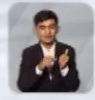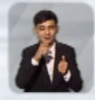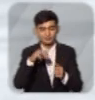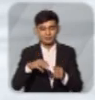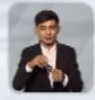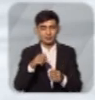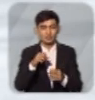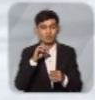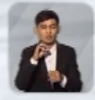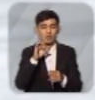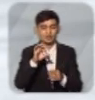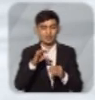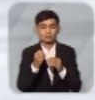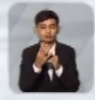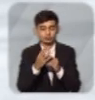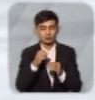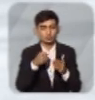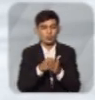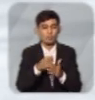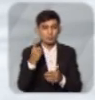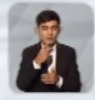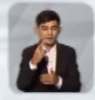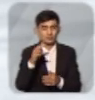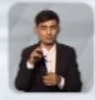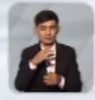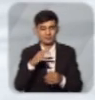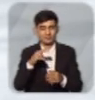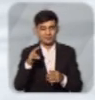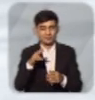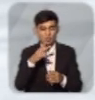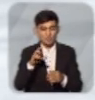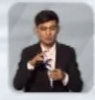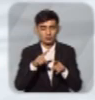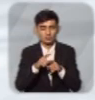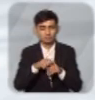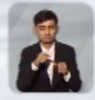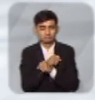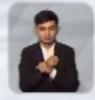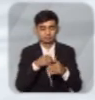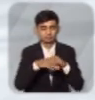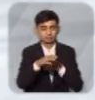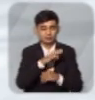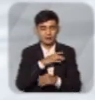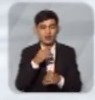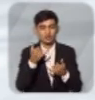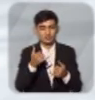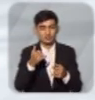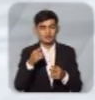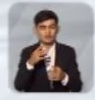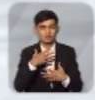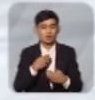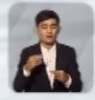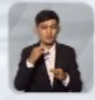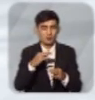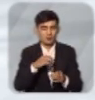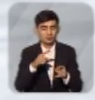14-нен 1 қарашаға дейін ақысыз еңбек демалысына шықты. Бұған дейін бұл кісі денсаулығына